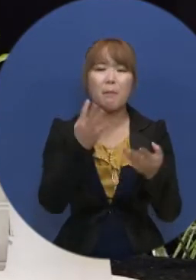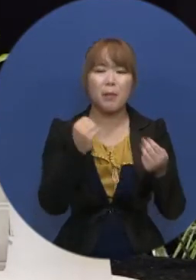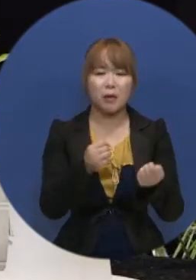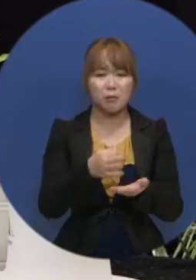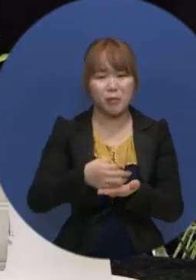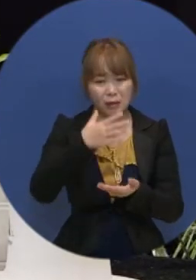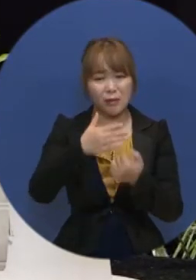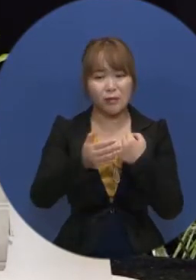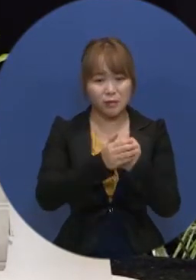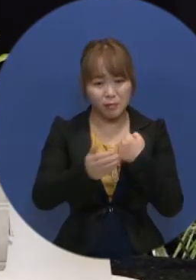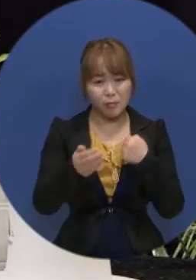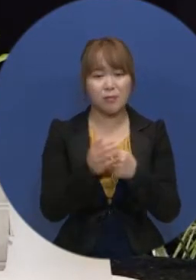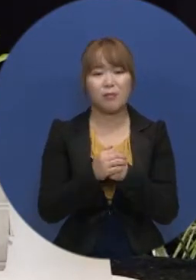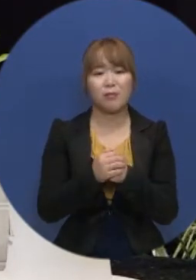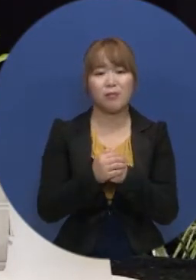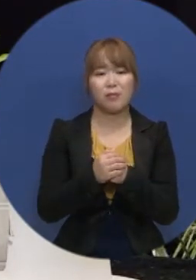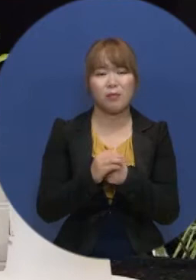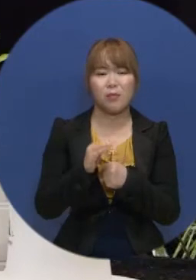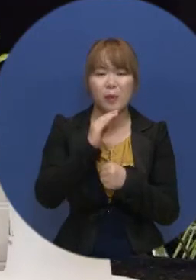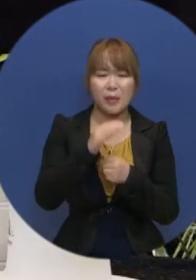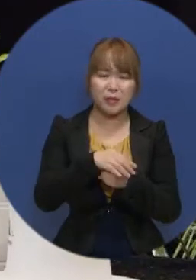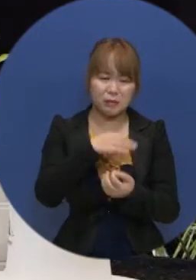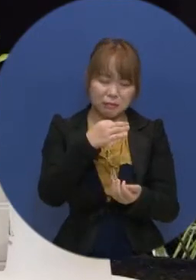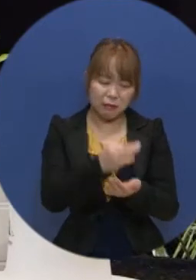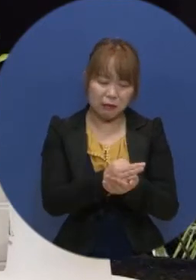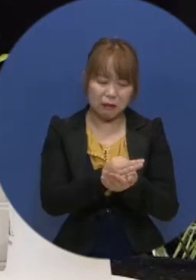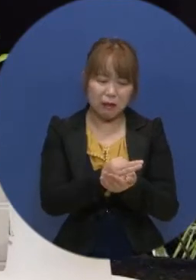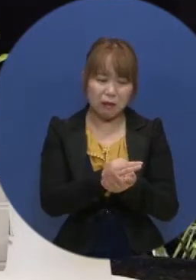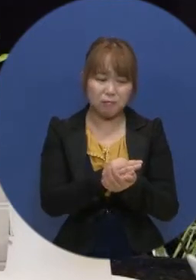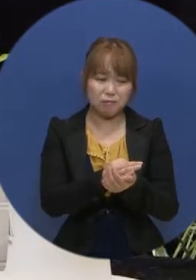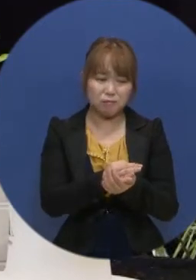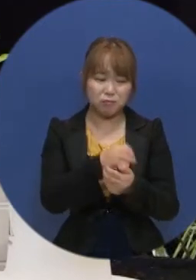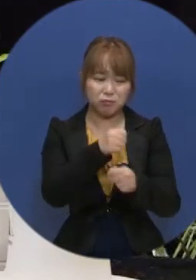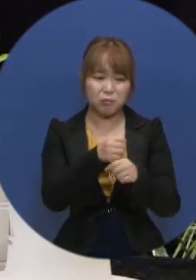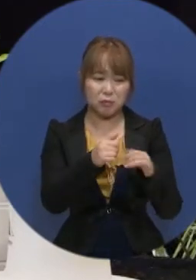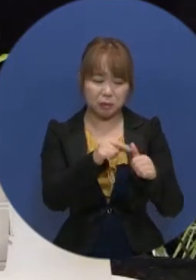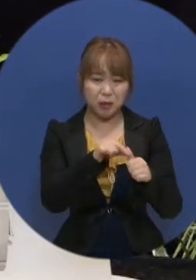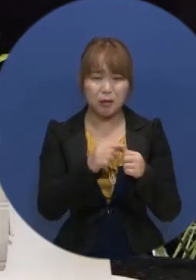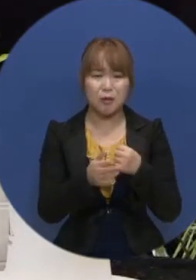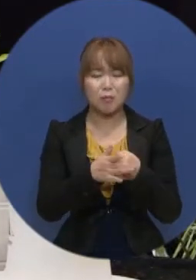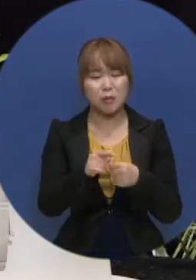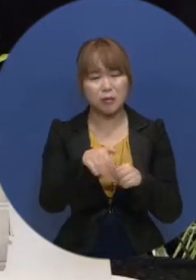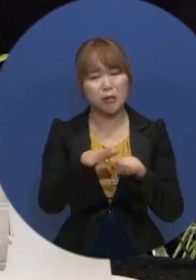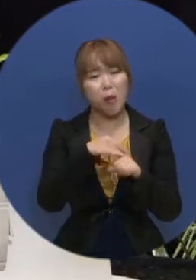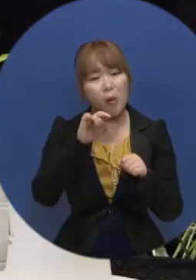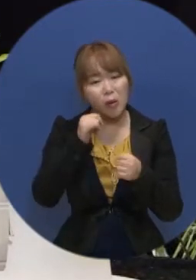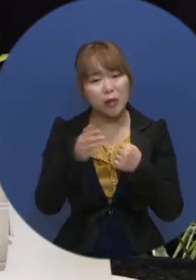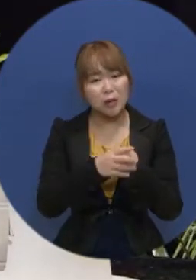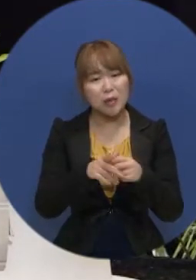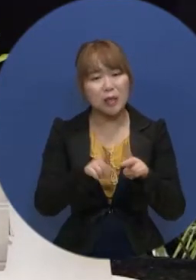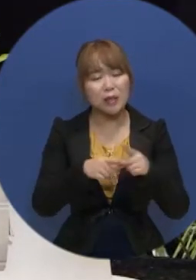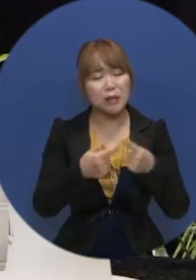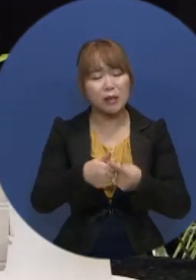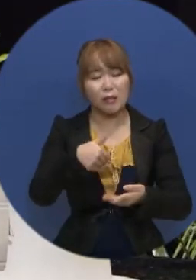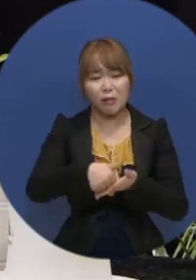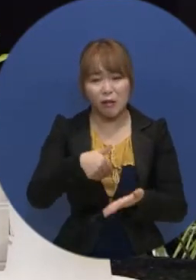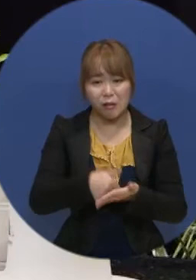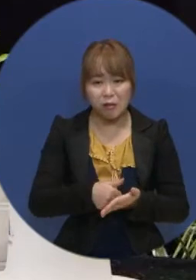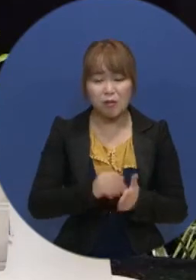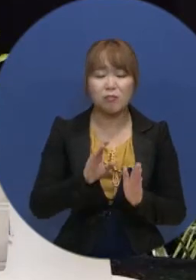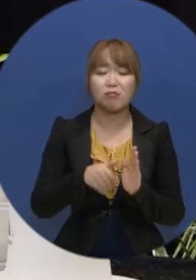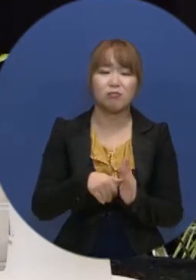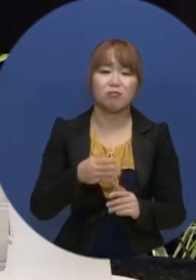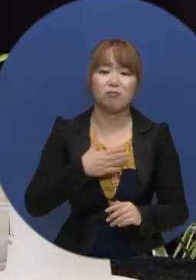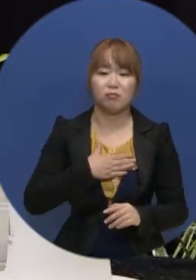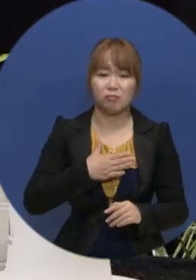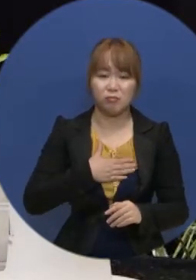때문에 우리가 이게 아주 값싸게 하기 때문에 어려우니 그걸 좀 양해해 달라 그럴 때